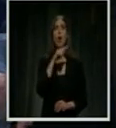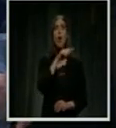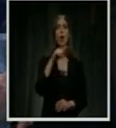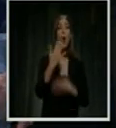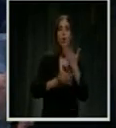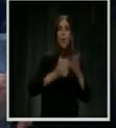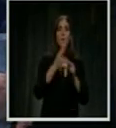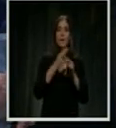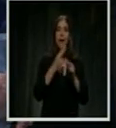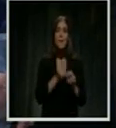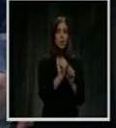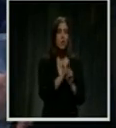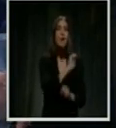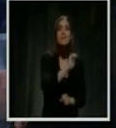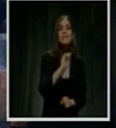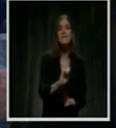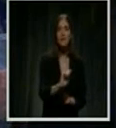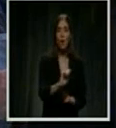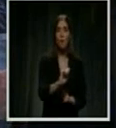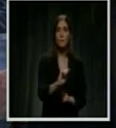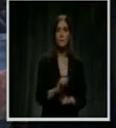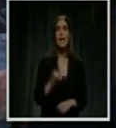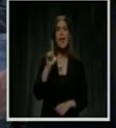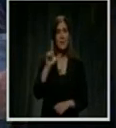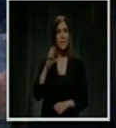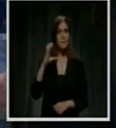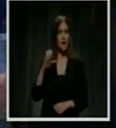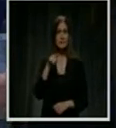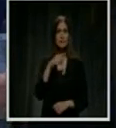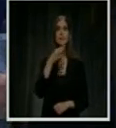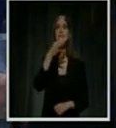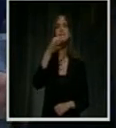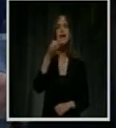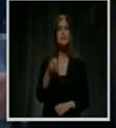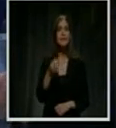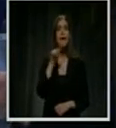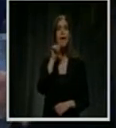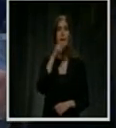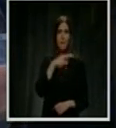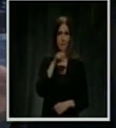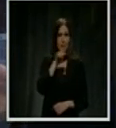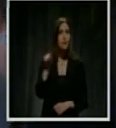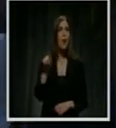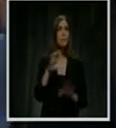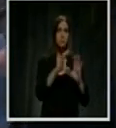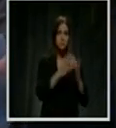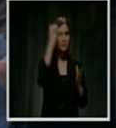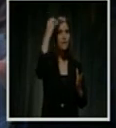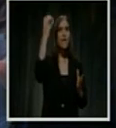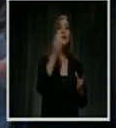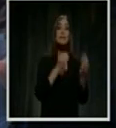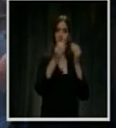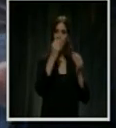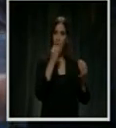jagħmel. Fil-fatt, inti għandek kif saqsejtu li hemm. Qed lu għadek qed titgħallem, għandek xi apoloġija, żgur ma jagħtix apoloġija, kif m'għamilx